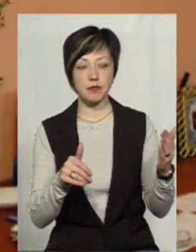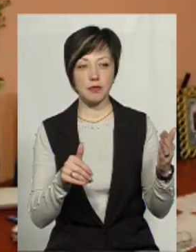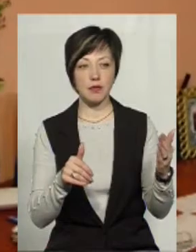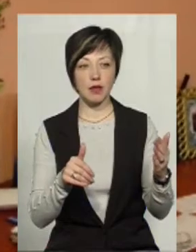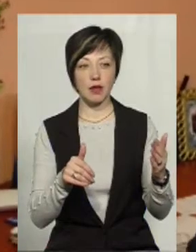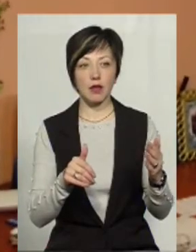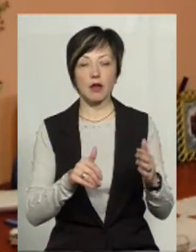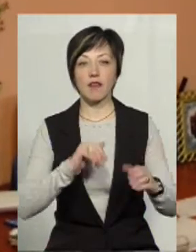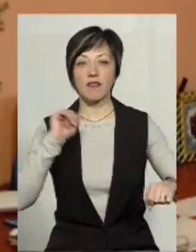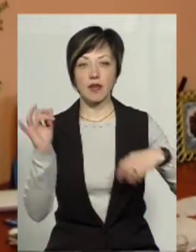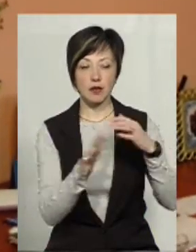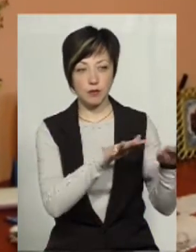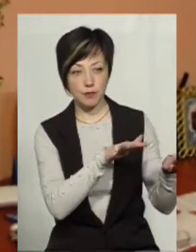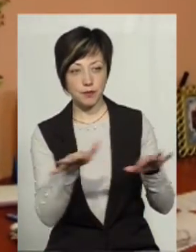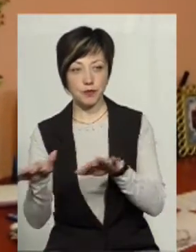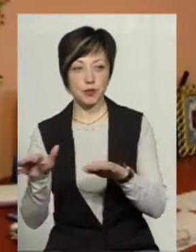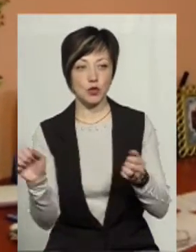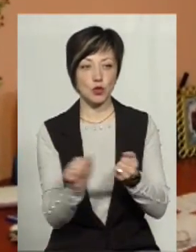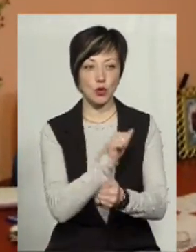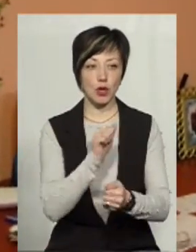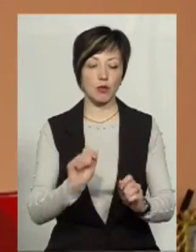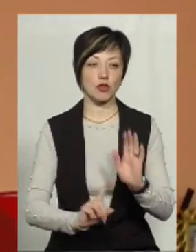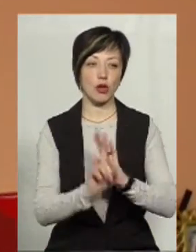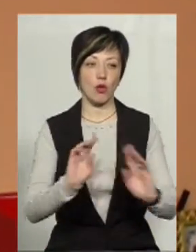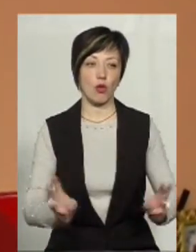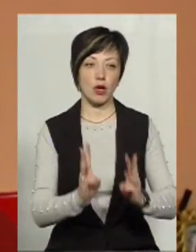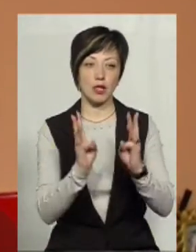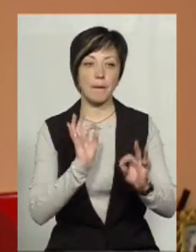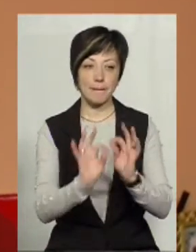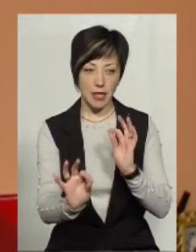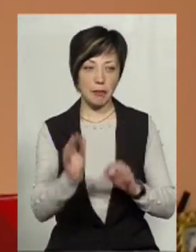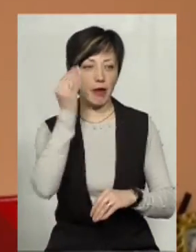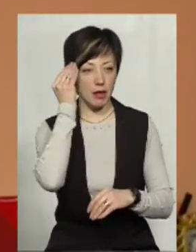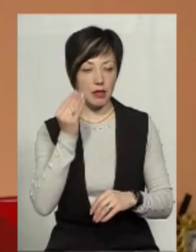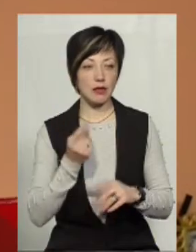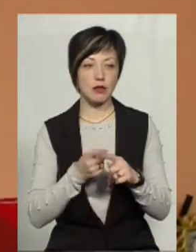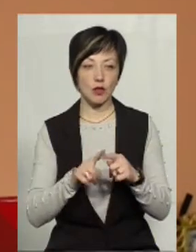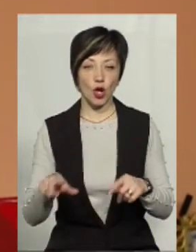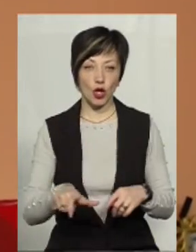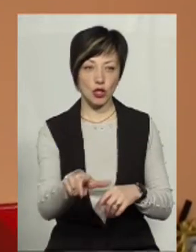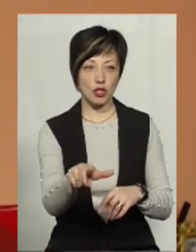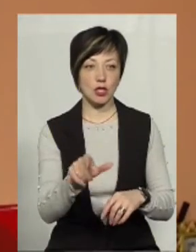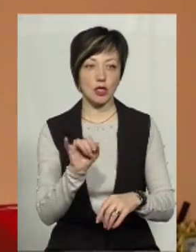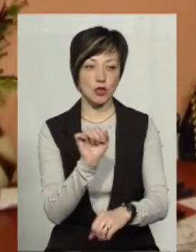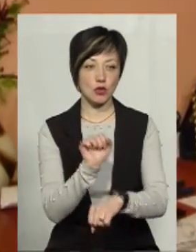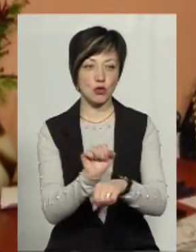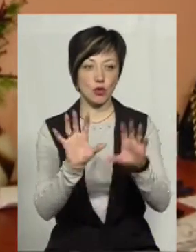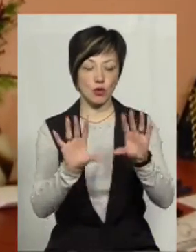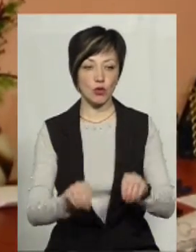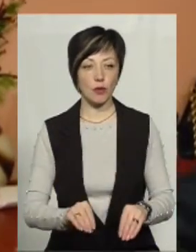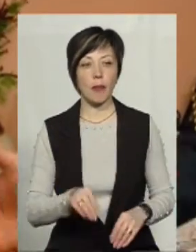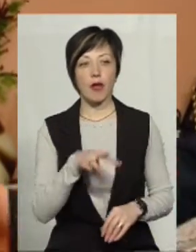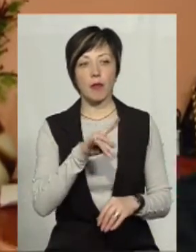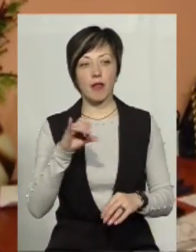пішла. Вітер дунув, і воно сухе, все це почало горіти. Підпалили, ну, воно дійшло до річки і затухло.